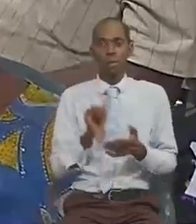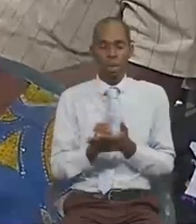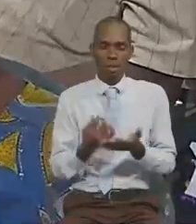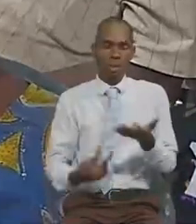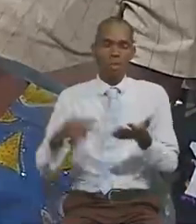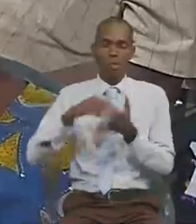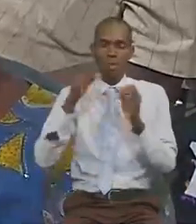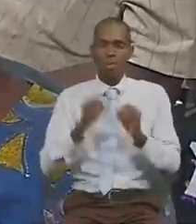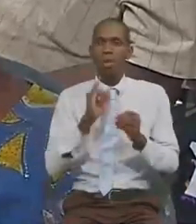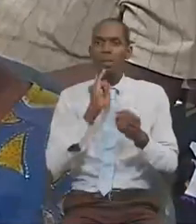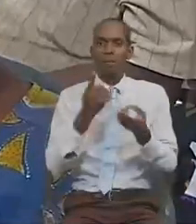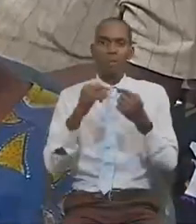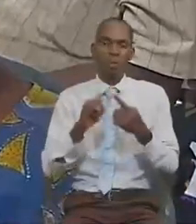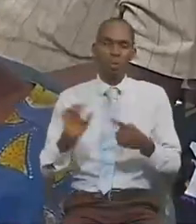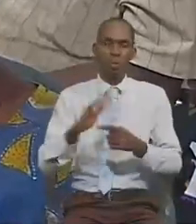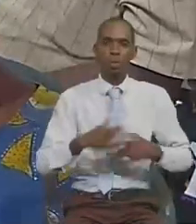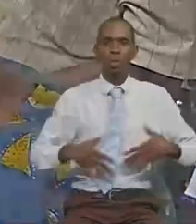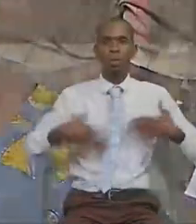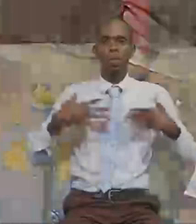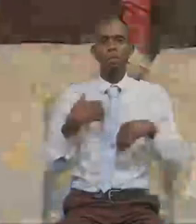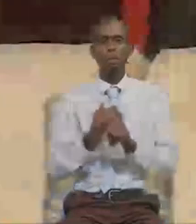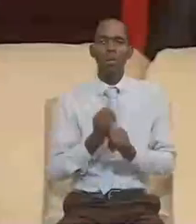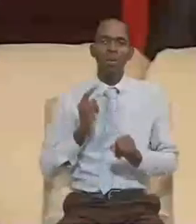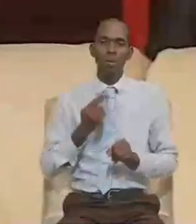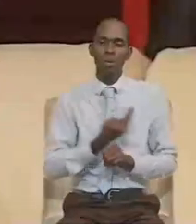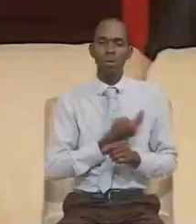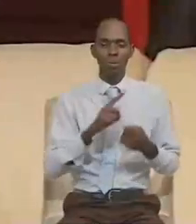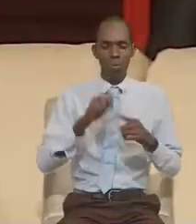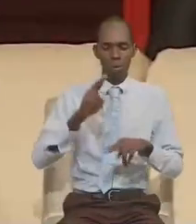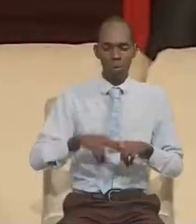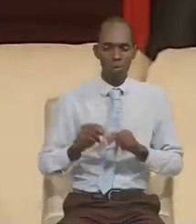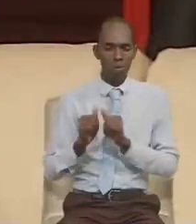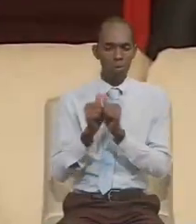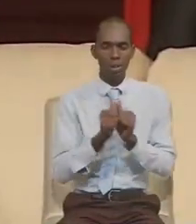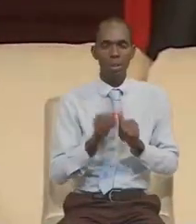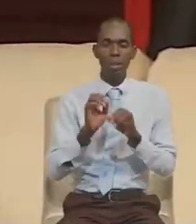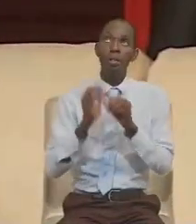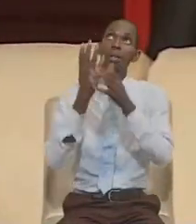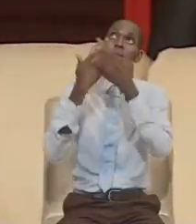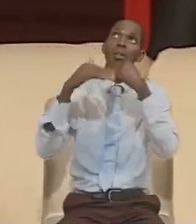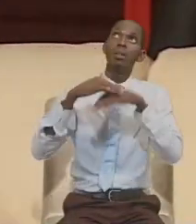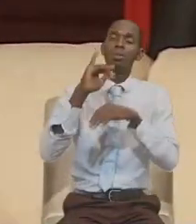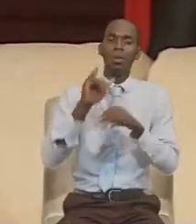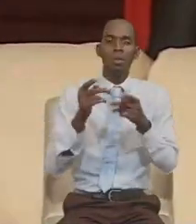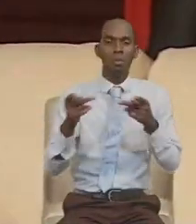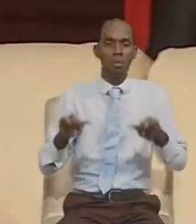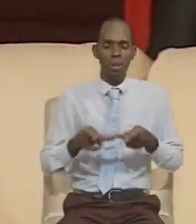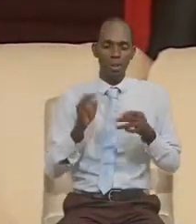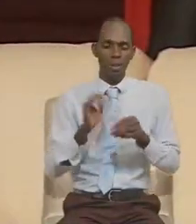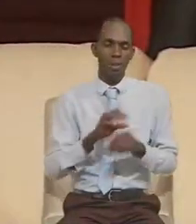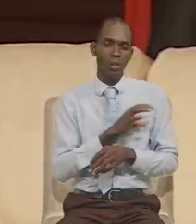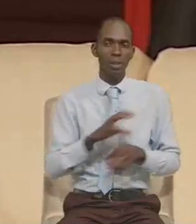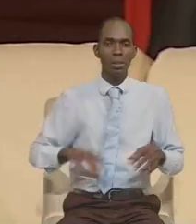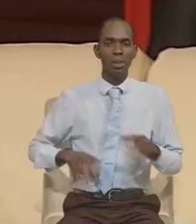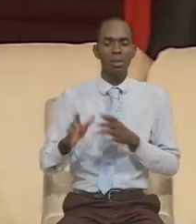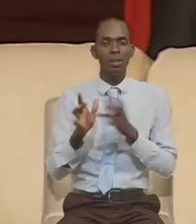vie. Et il nous a fait asseoir dans les lieux célestes en Jésus-Christ, dans les âges à